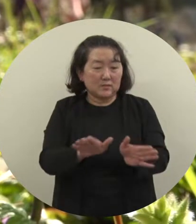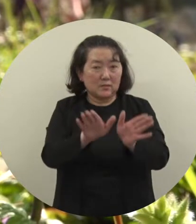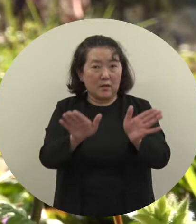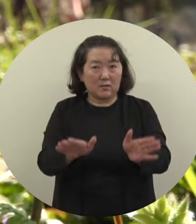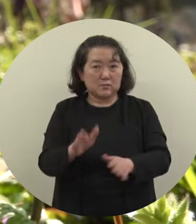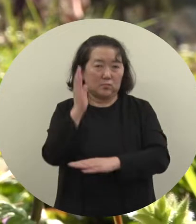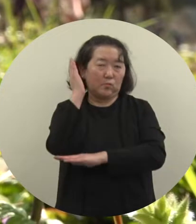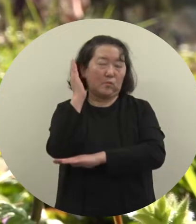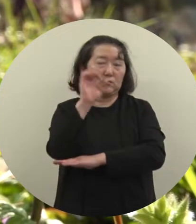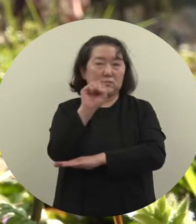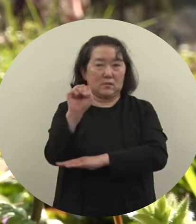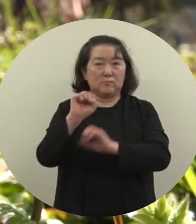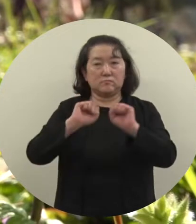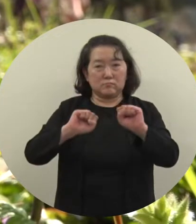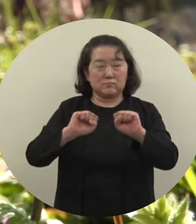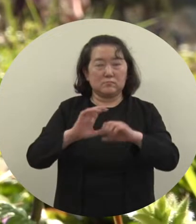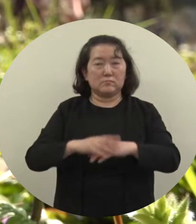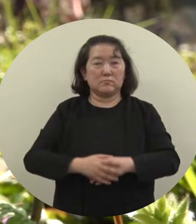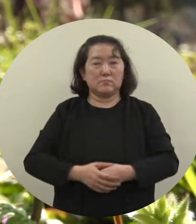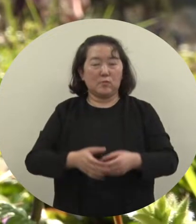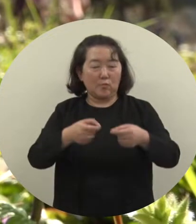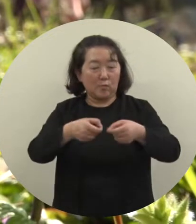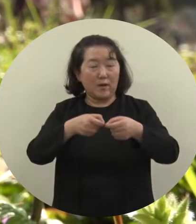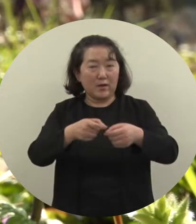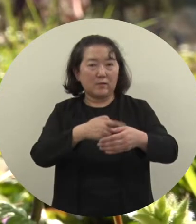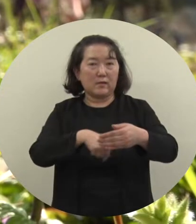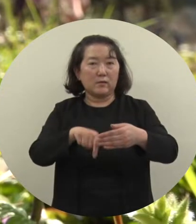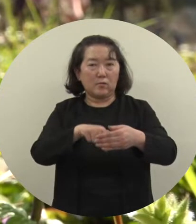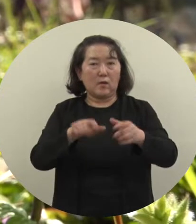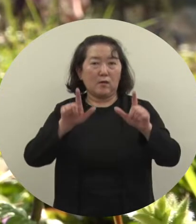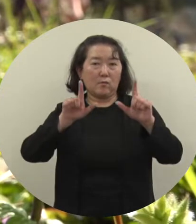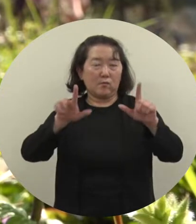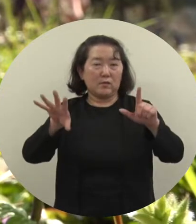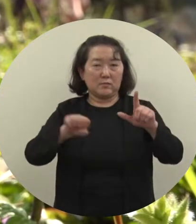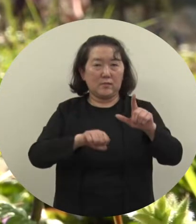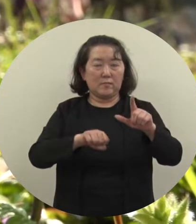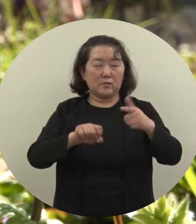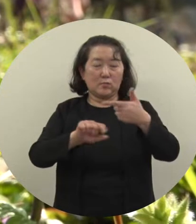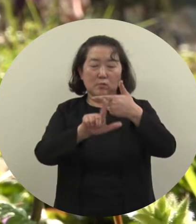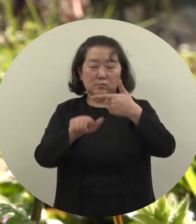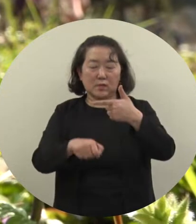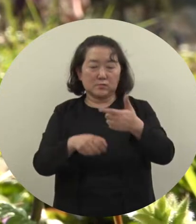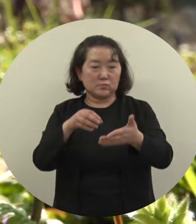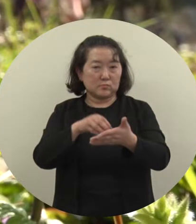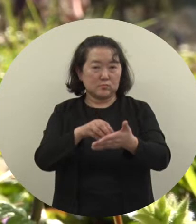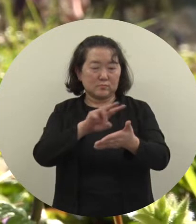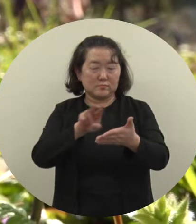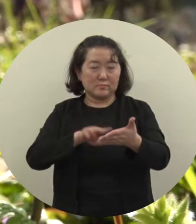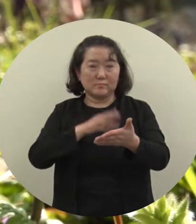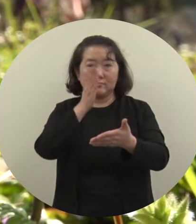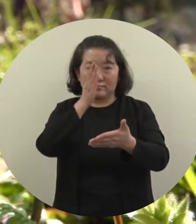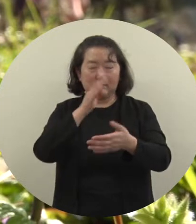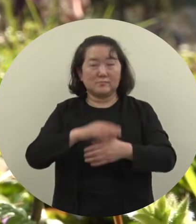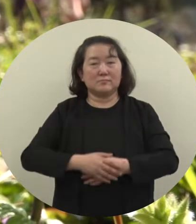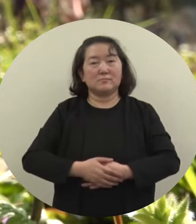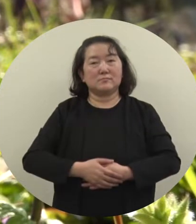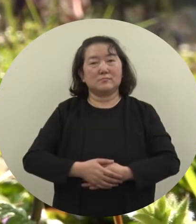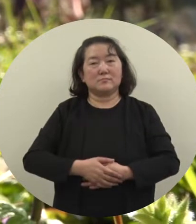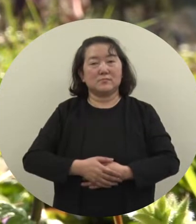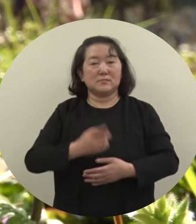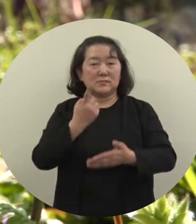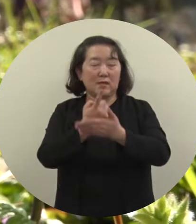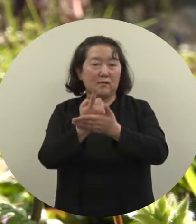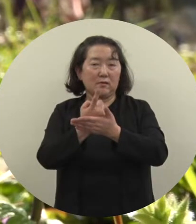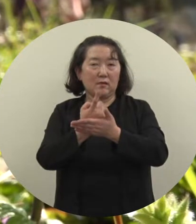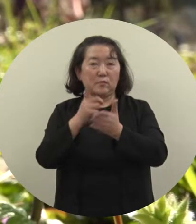ージ講座を開催します。詳細は広報今治6月号をご覧ください。 気になる